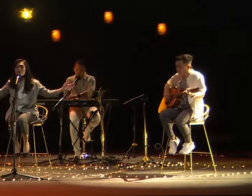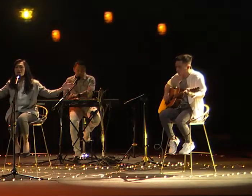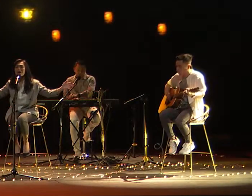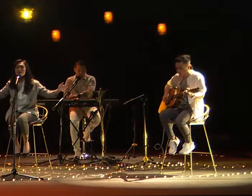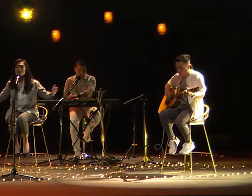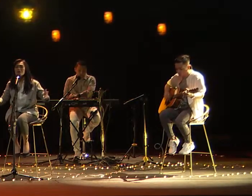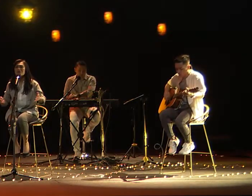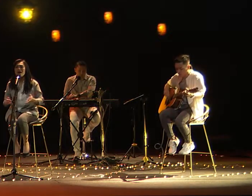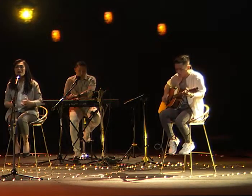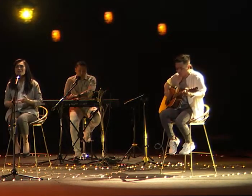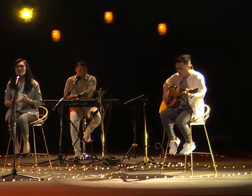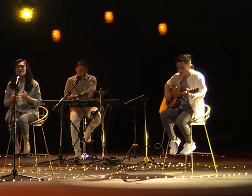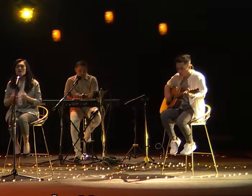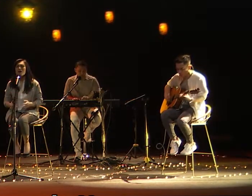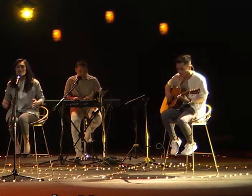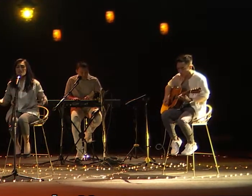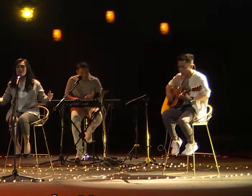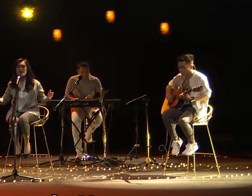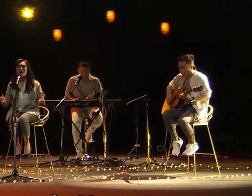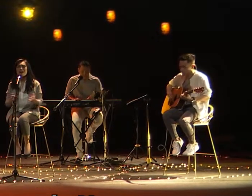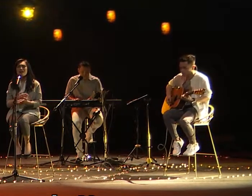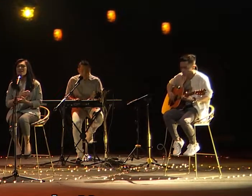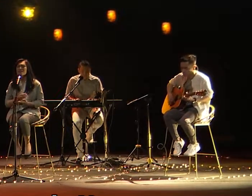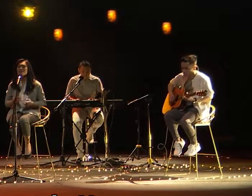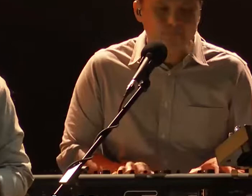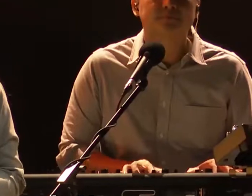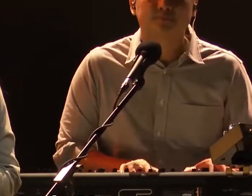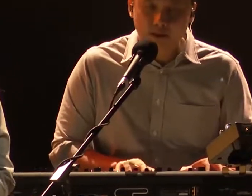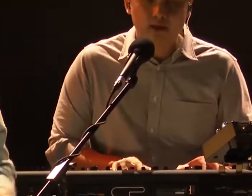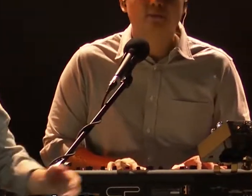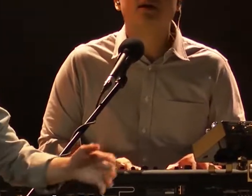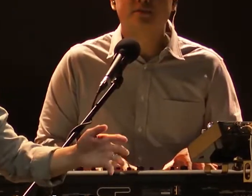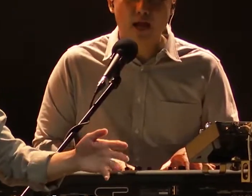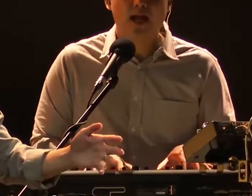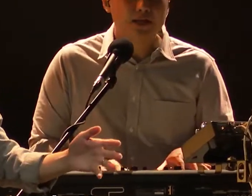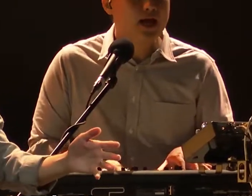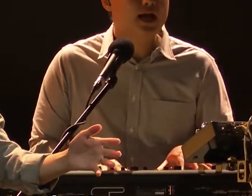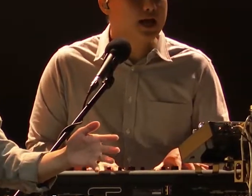Tiada pernah ku ragu, serahkan hidupku